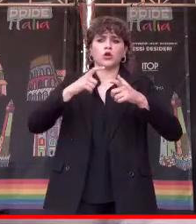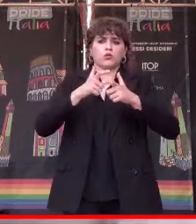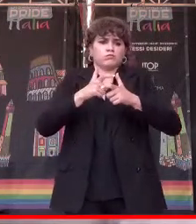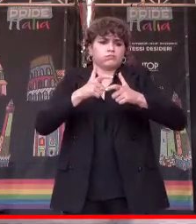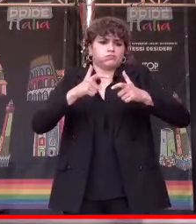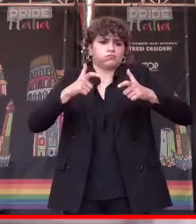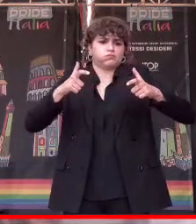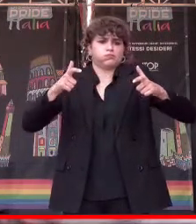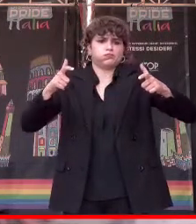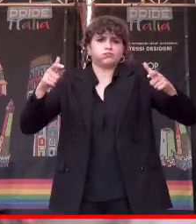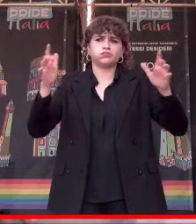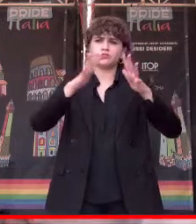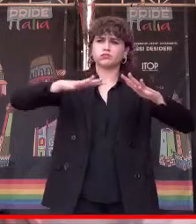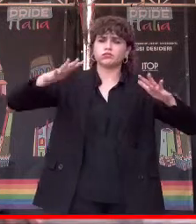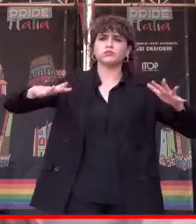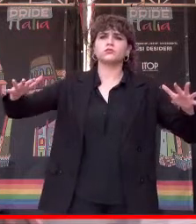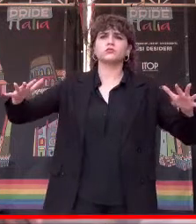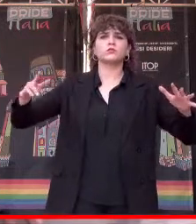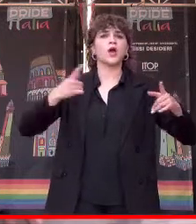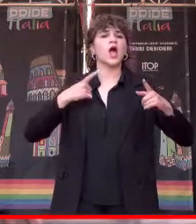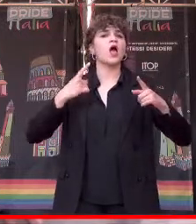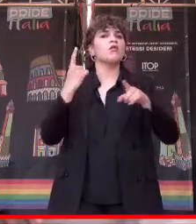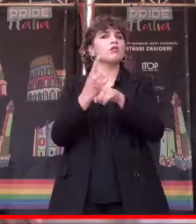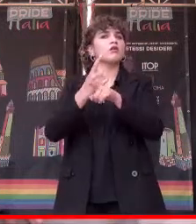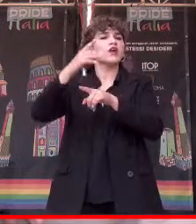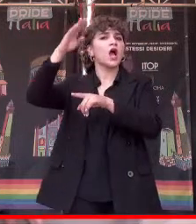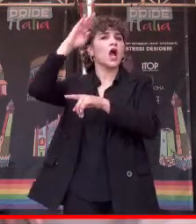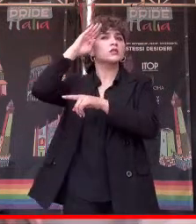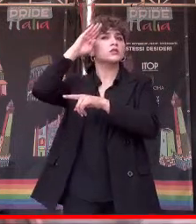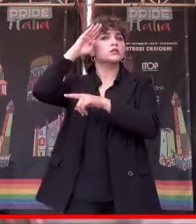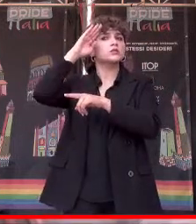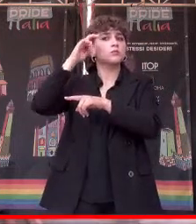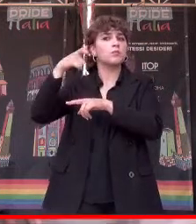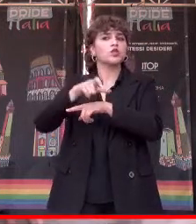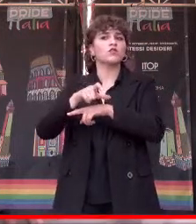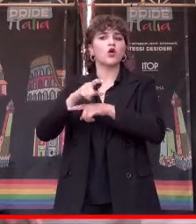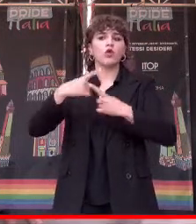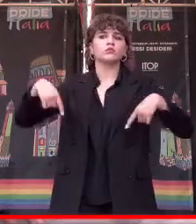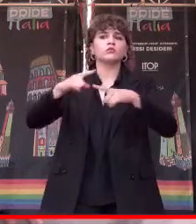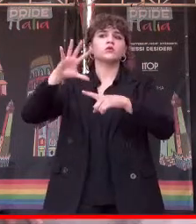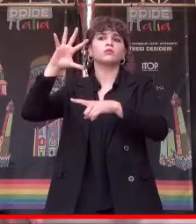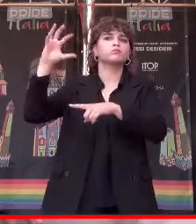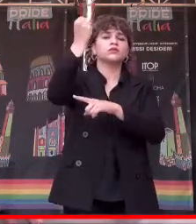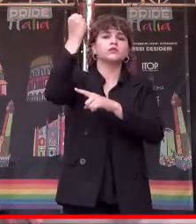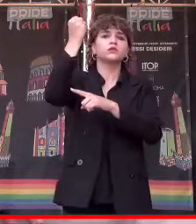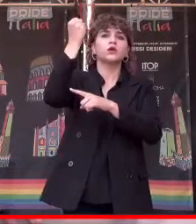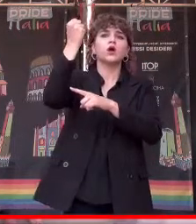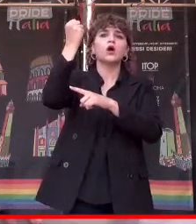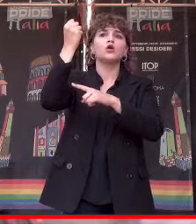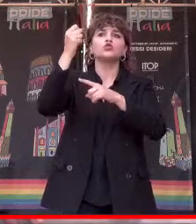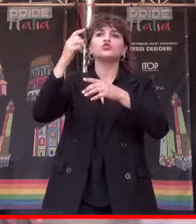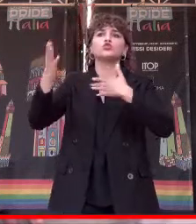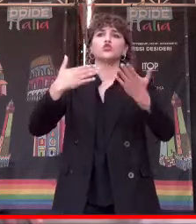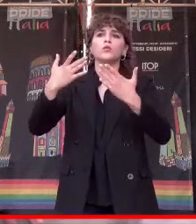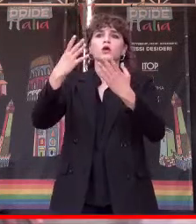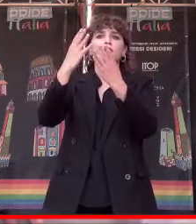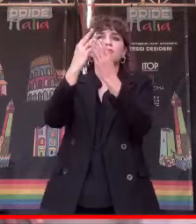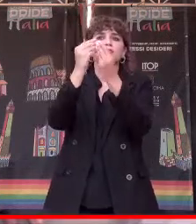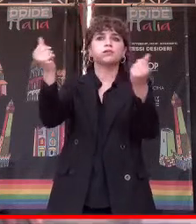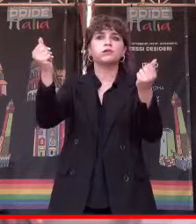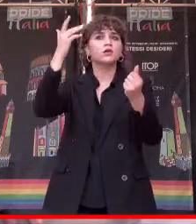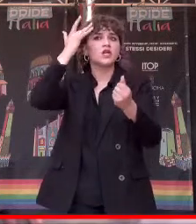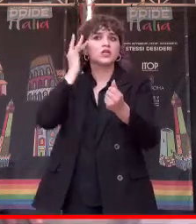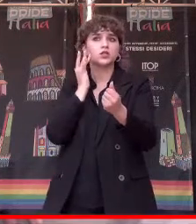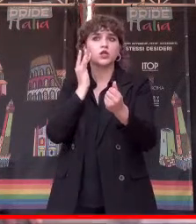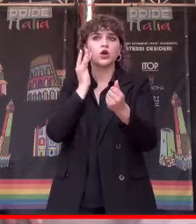molto attenti, perché tutto ciò che abbiamo conquistato lo possiamo perdere in un attimo. Bisogna